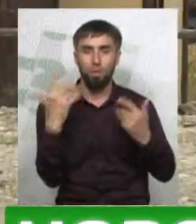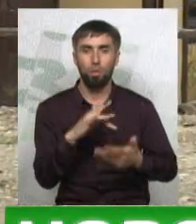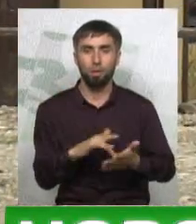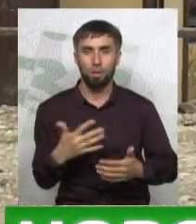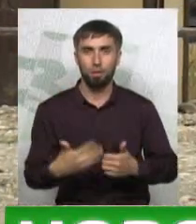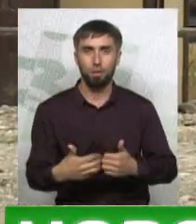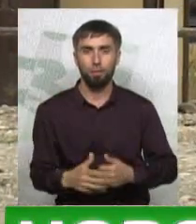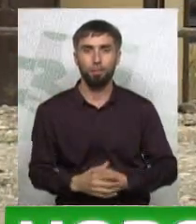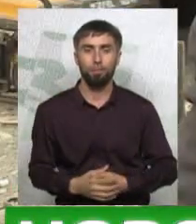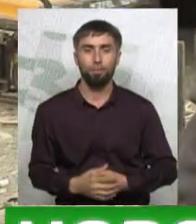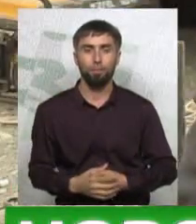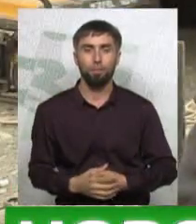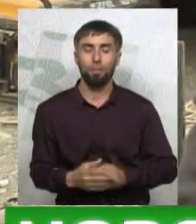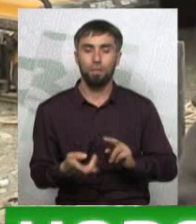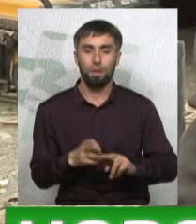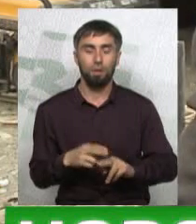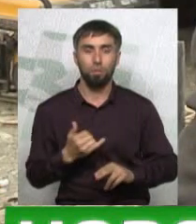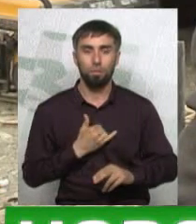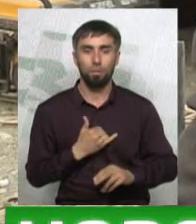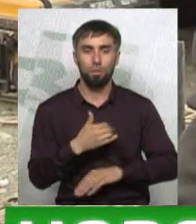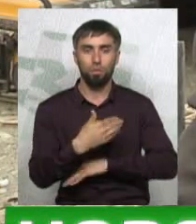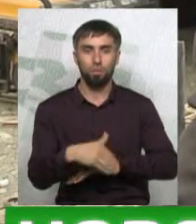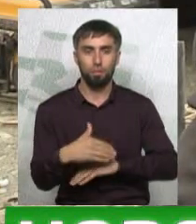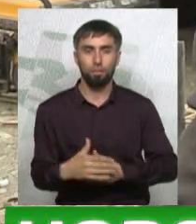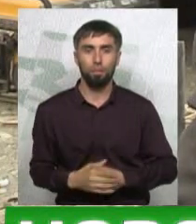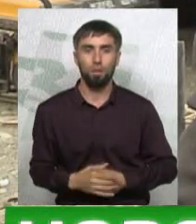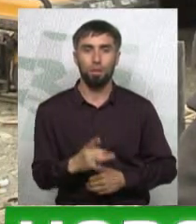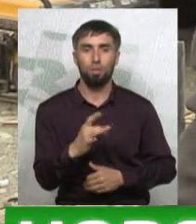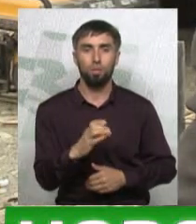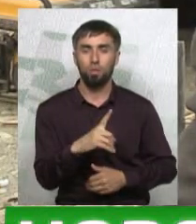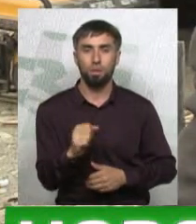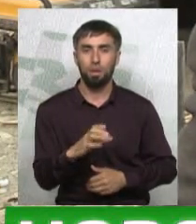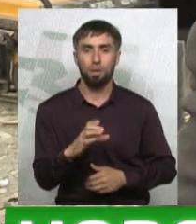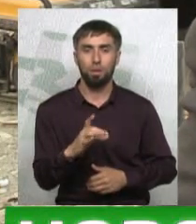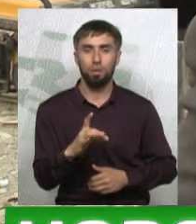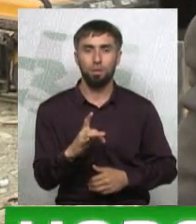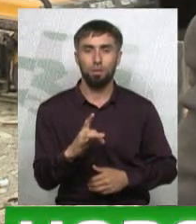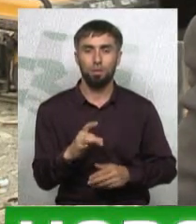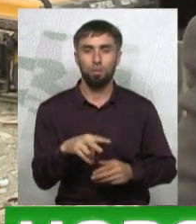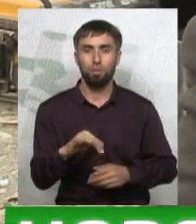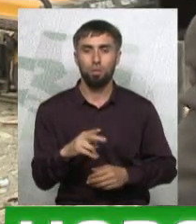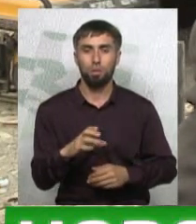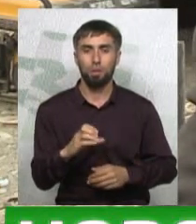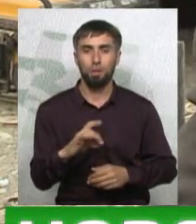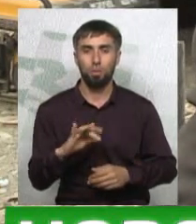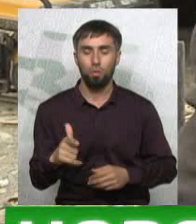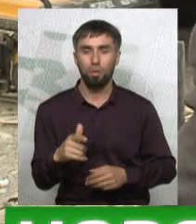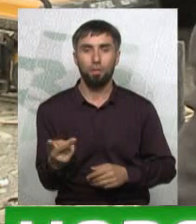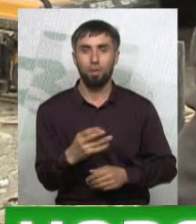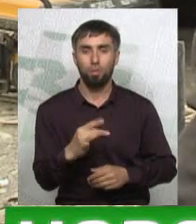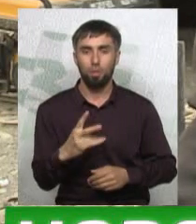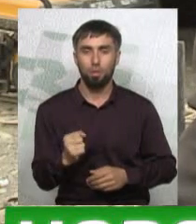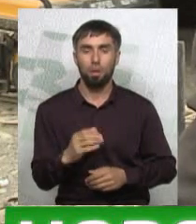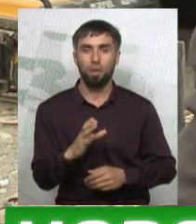«Комфортная городская среда». Это у нас улица Роза Люксембург, две территории по обе стороны от